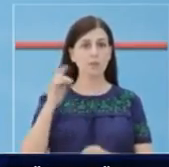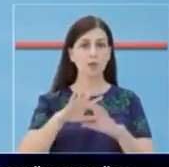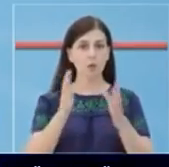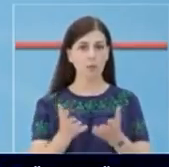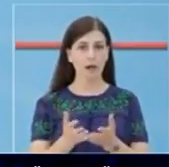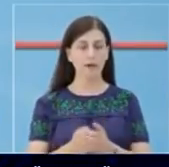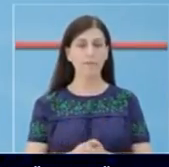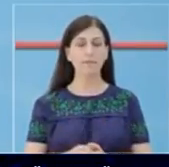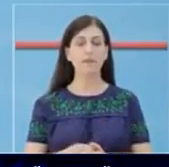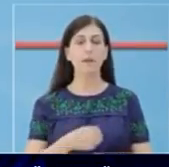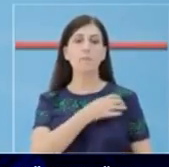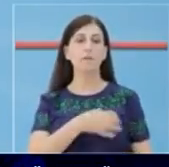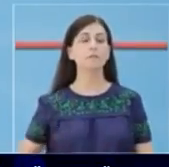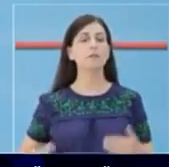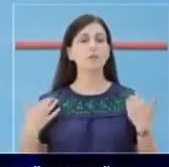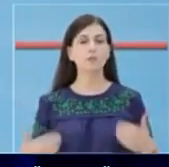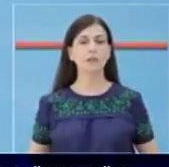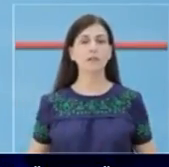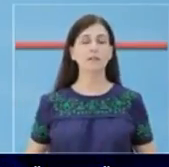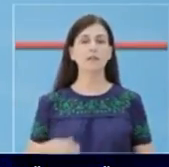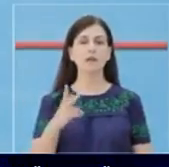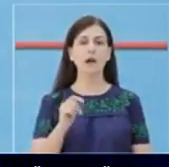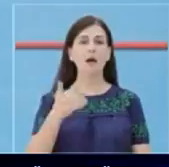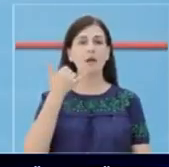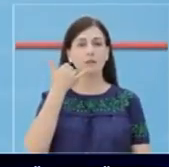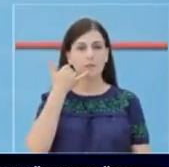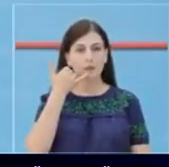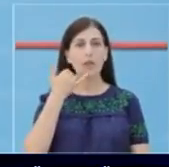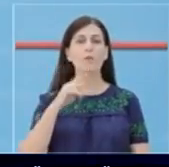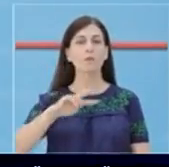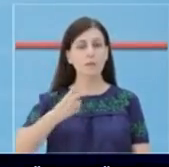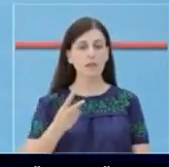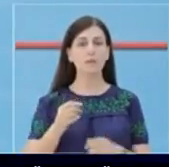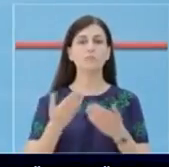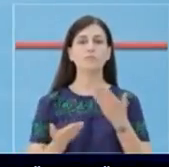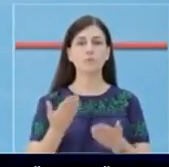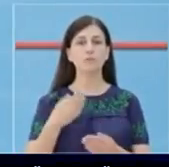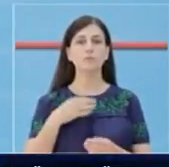kombëtare 127. Ministria e Shëndetësisë ka vënë në dispozicion